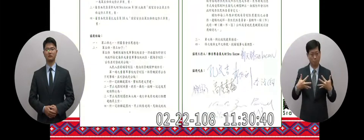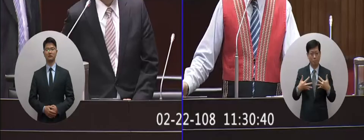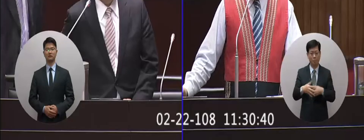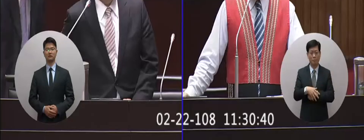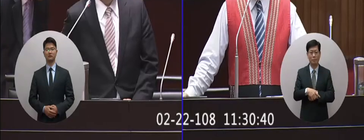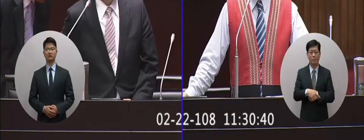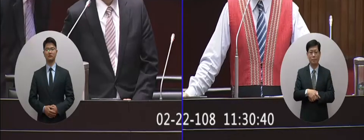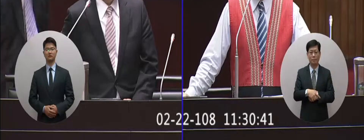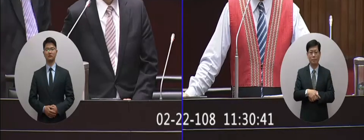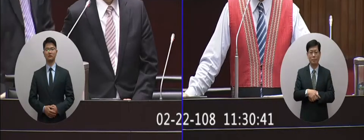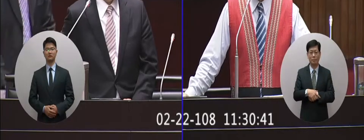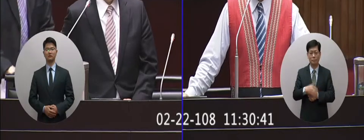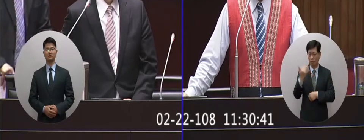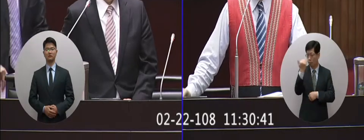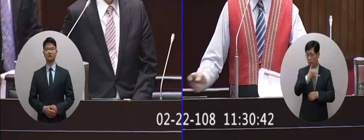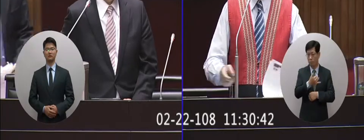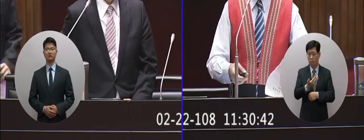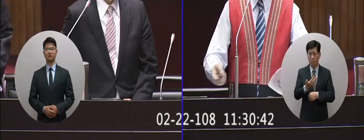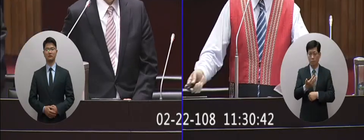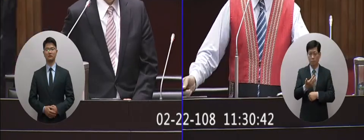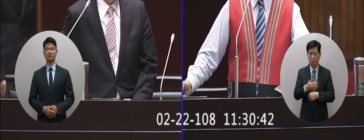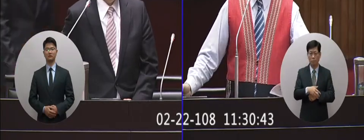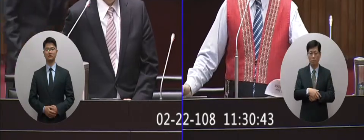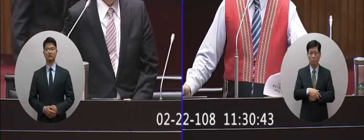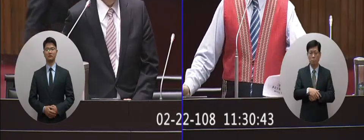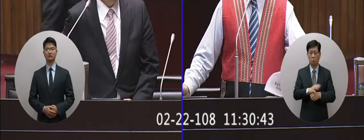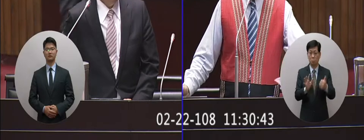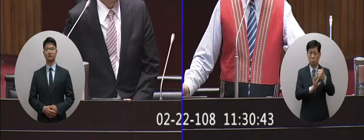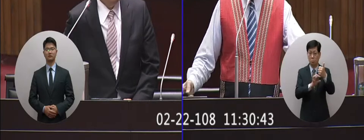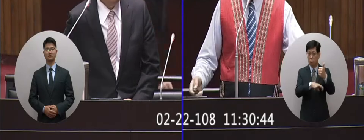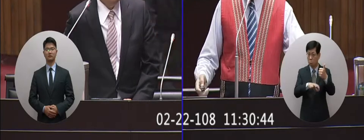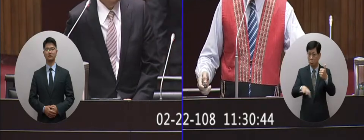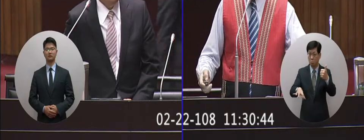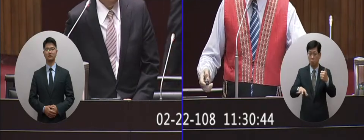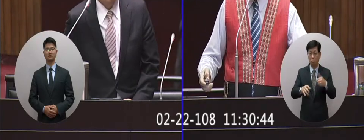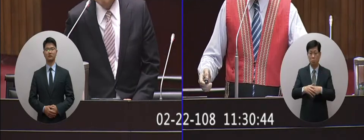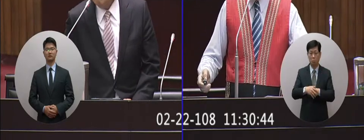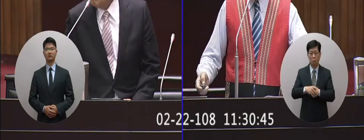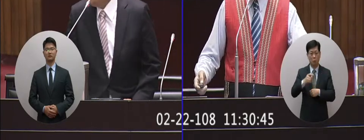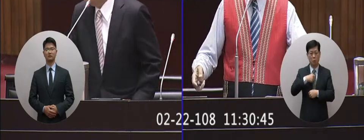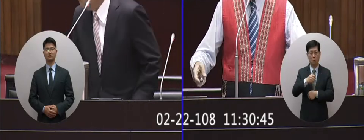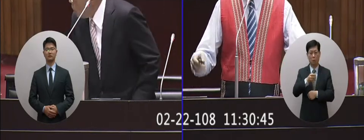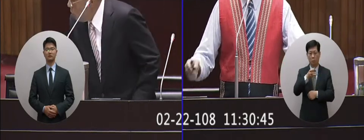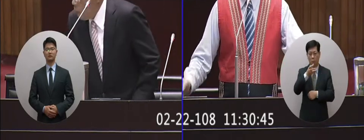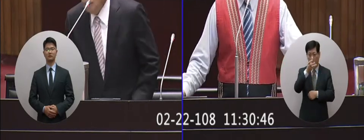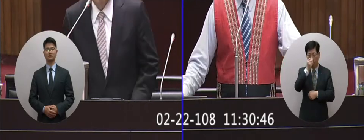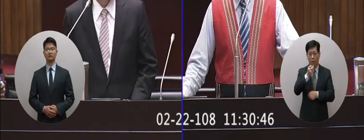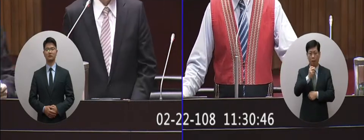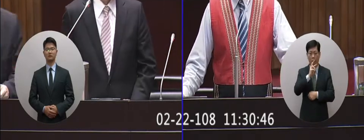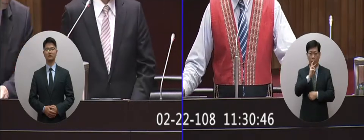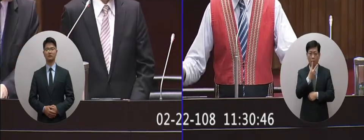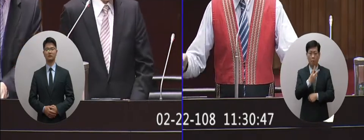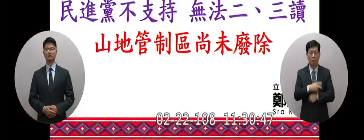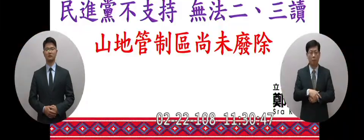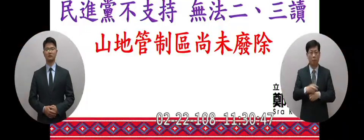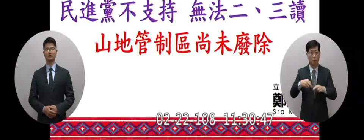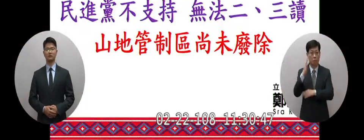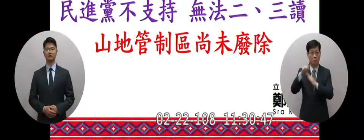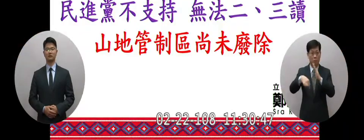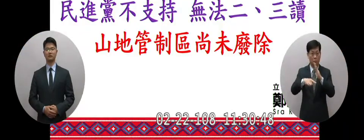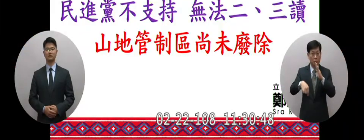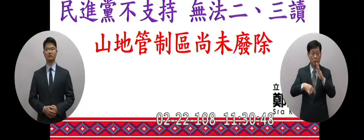啊，但是各部会啊竟然反悔啊，行政